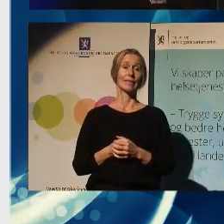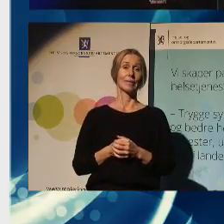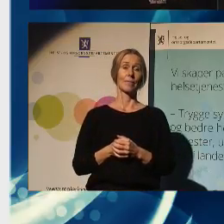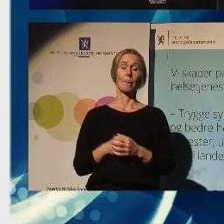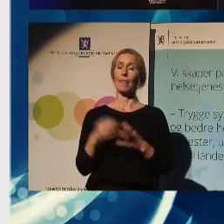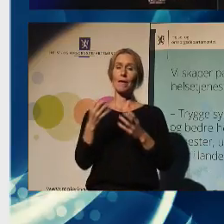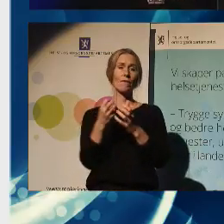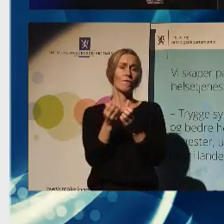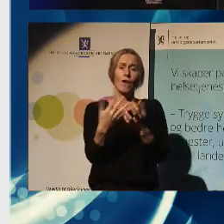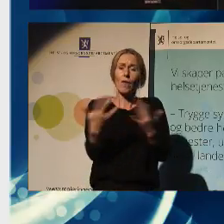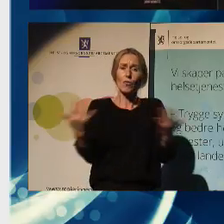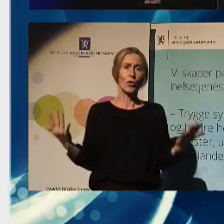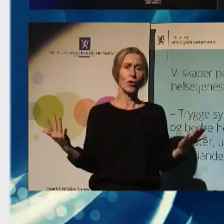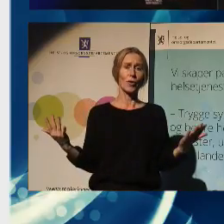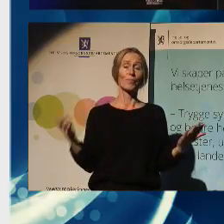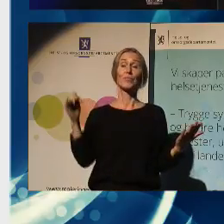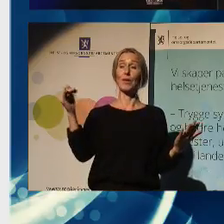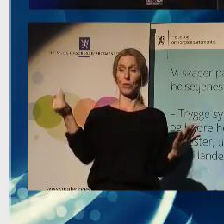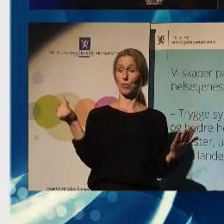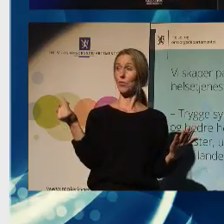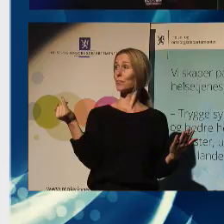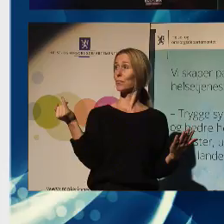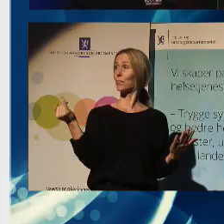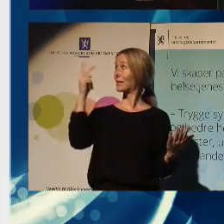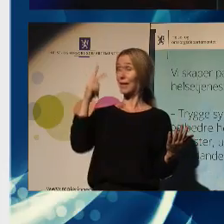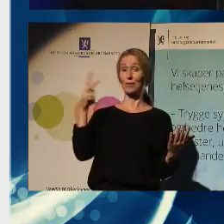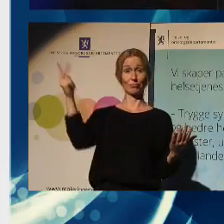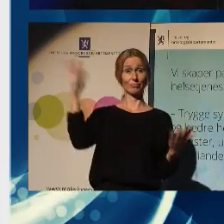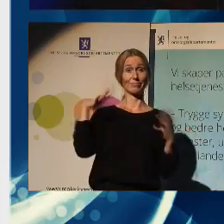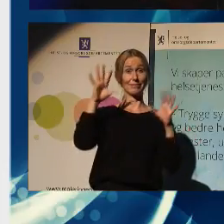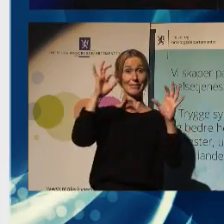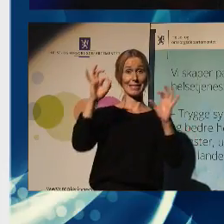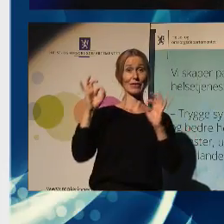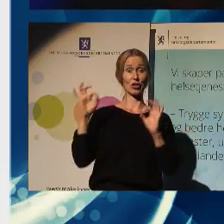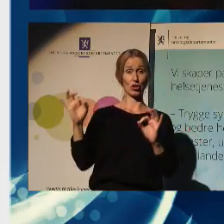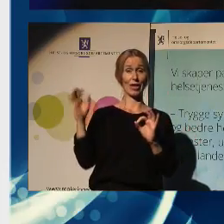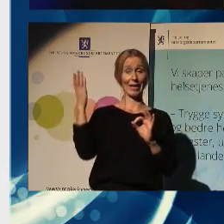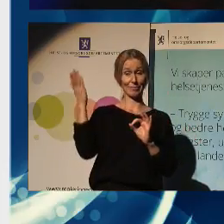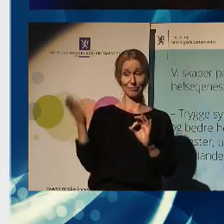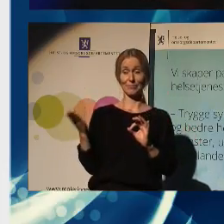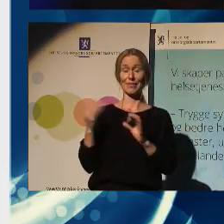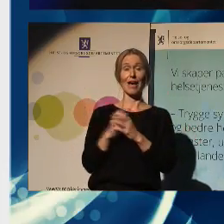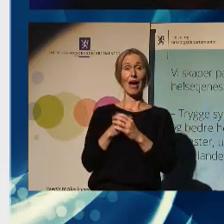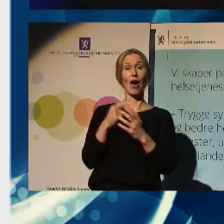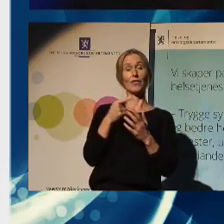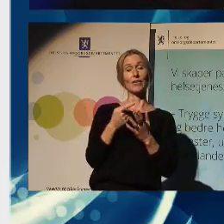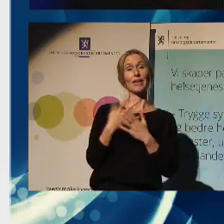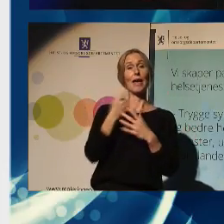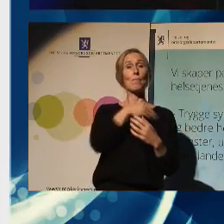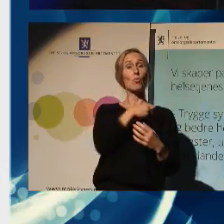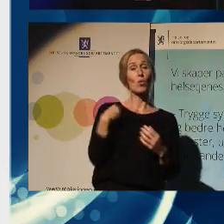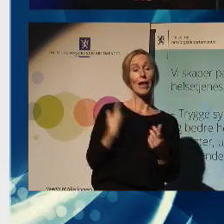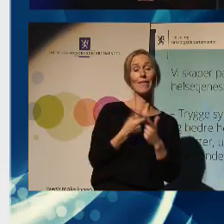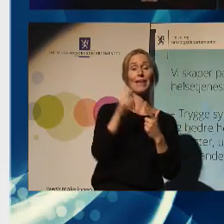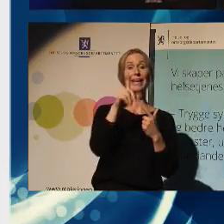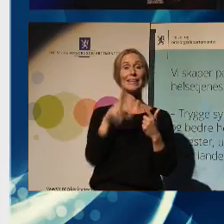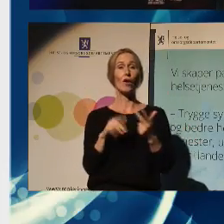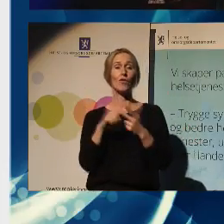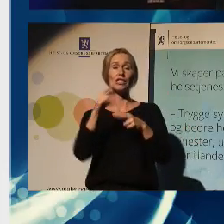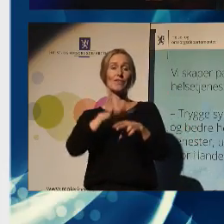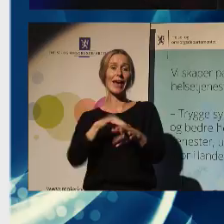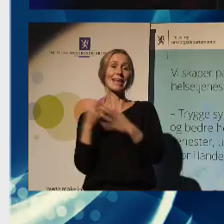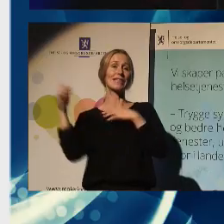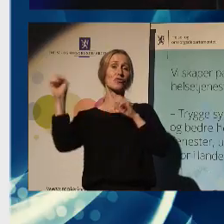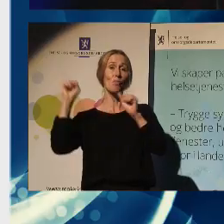Hvor kommer de fra da? Jo, det ser dere ganske tydelig her, at de Polen, Litauen, Sverige, Somalia